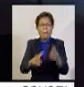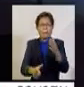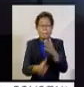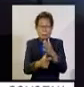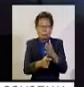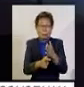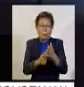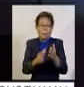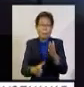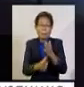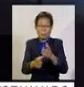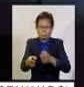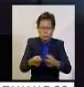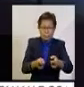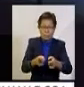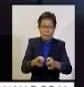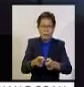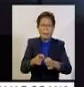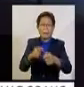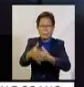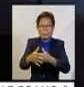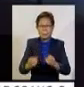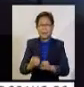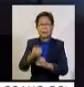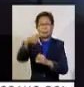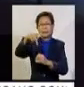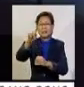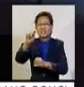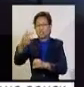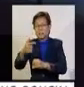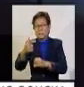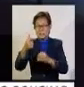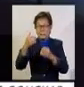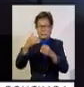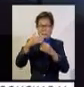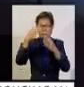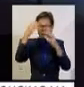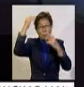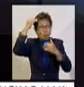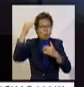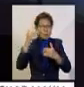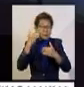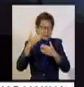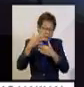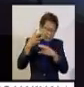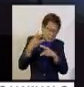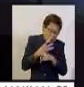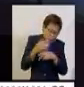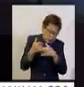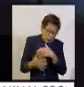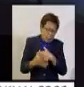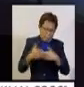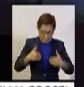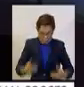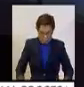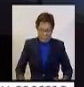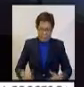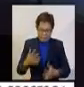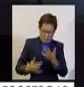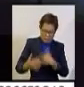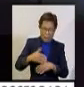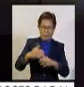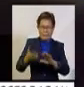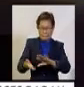Pejabat Tanah dan Galian di Kuantan mengalami kecederaan teruk pada muka dan kepala selain sebahagian badan terbakar.